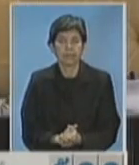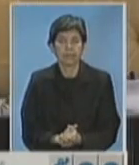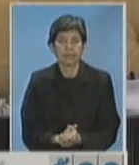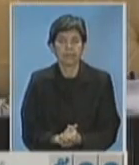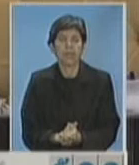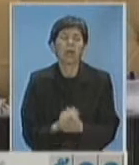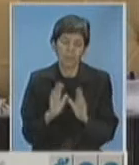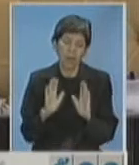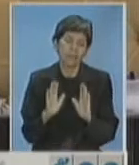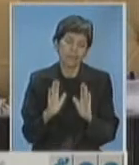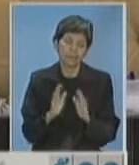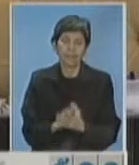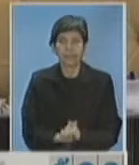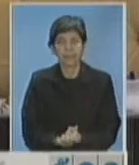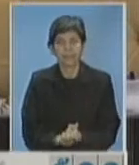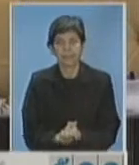สมควรแล้วครับพอแล้ว